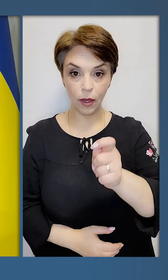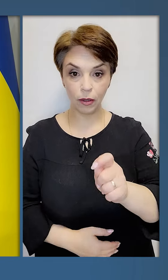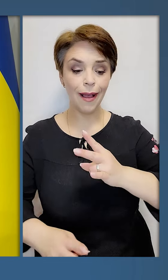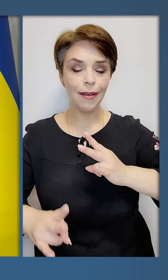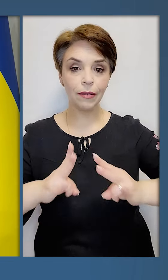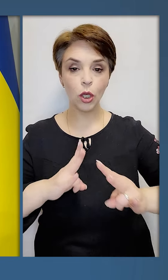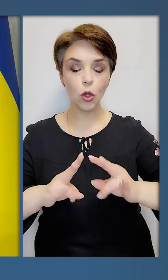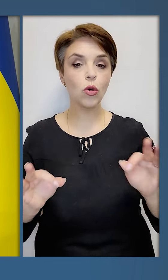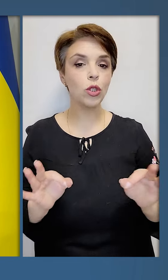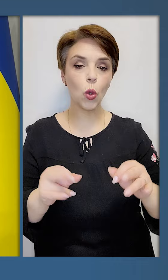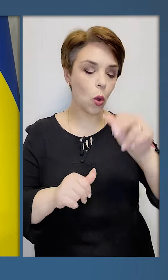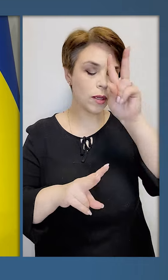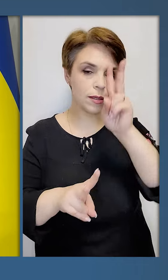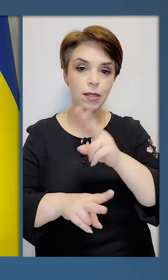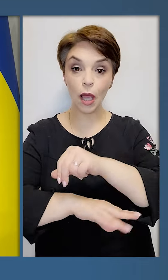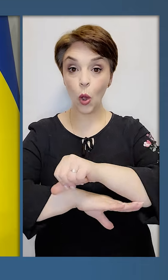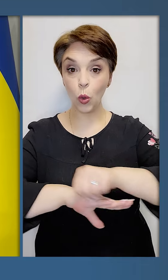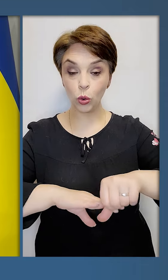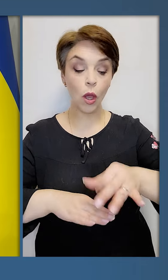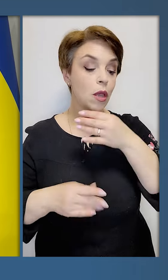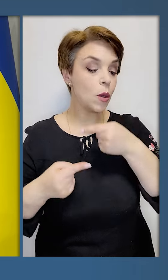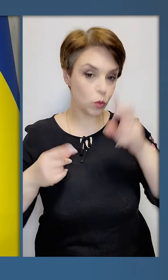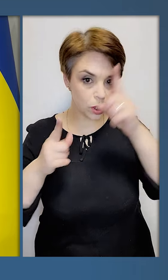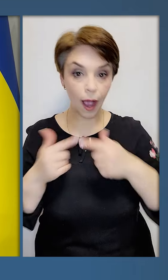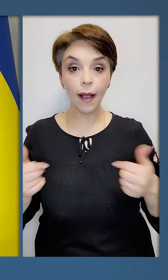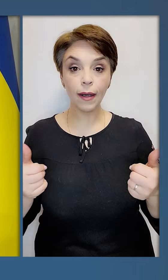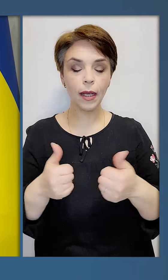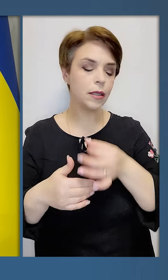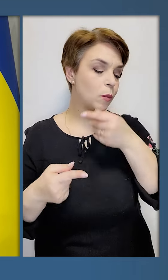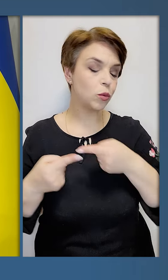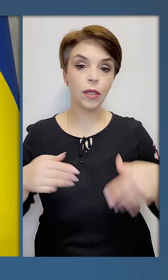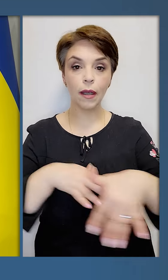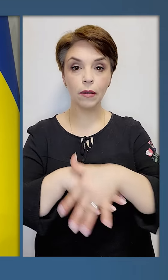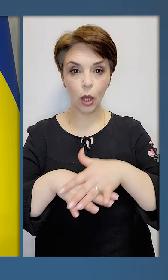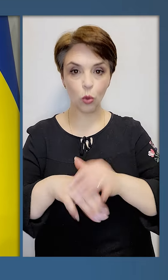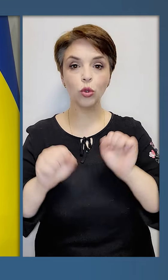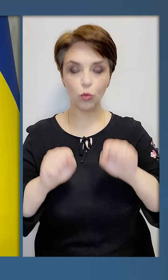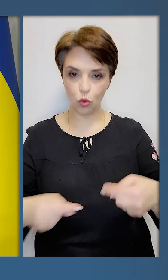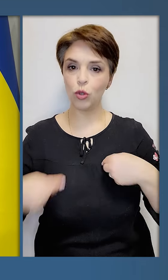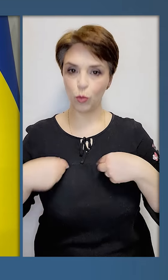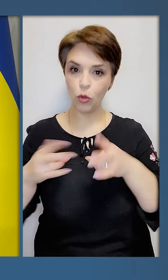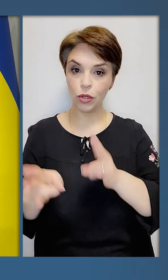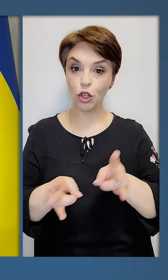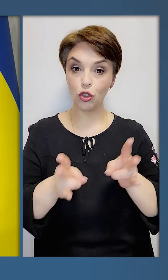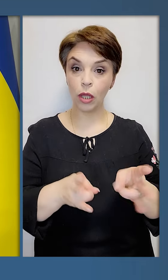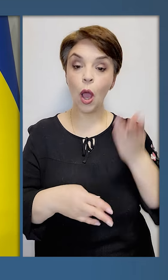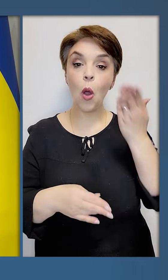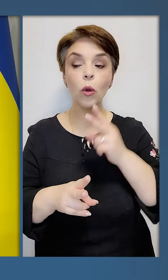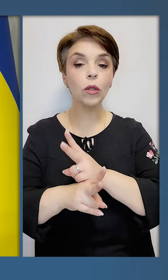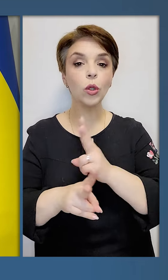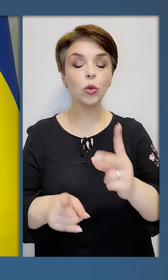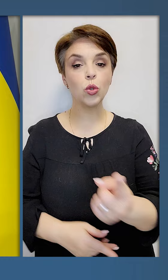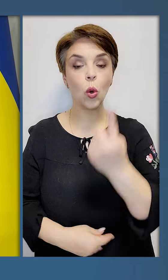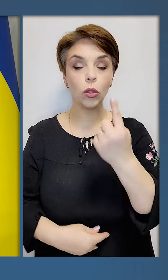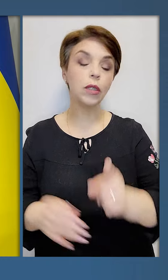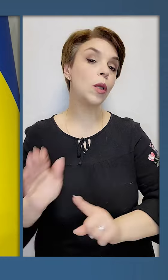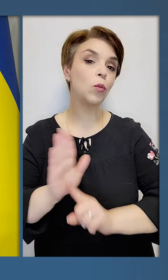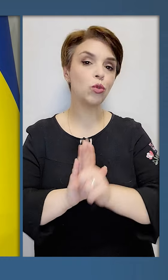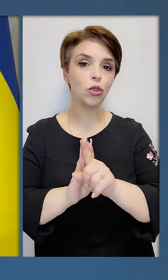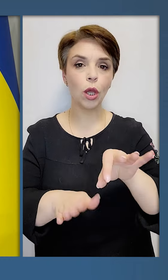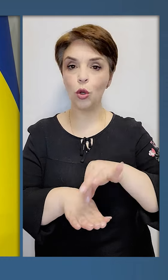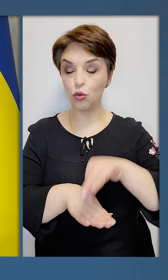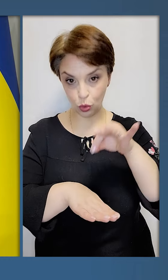війна. Терор ніколи не знає кордонів, і будь-яка країна, будь-який народ можуть постраждати, коли хтось один